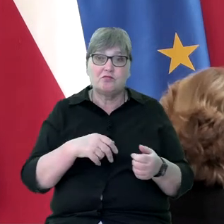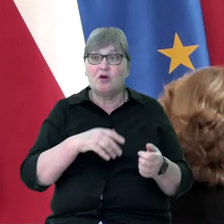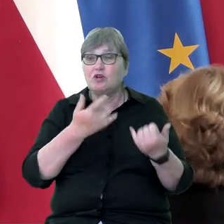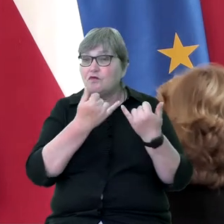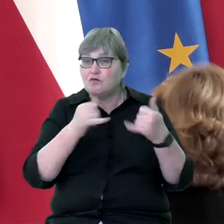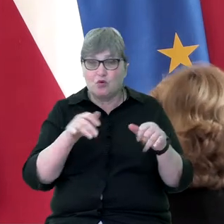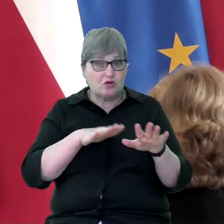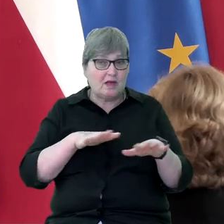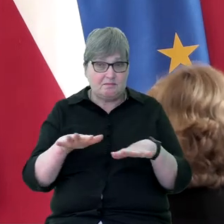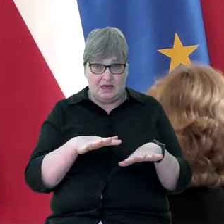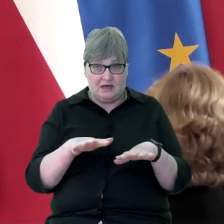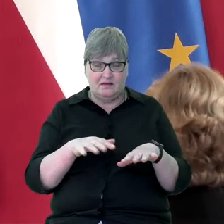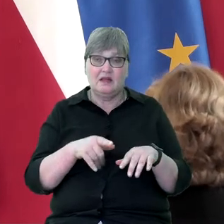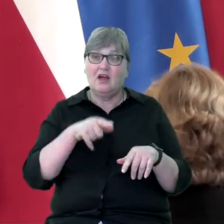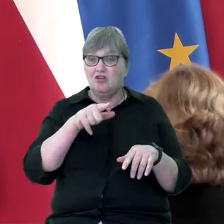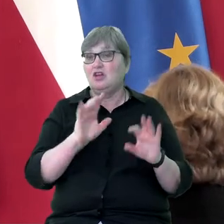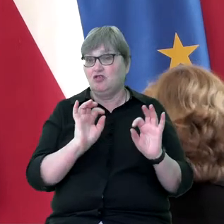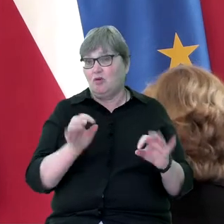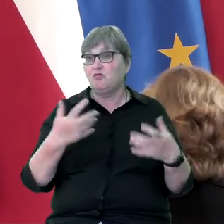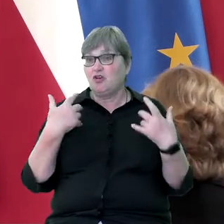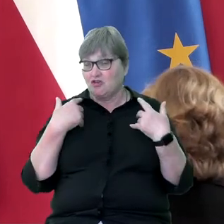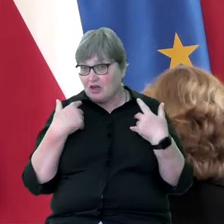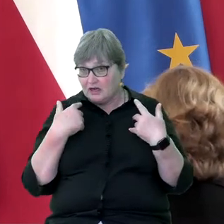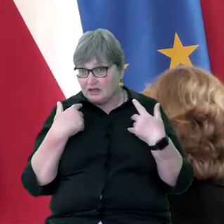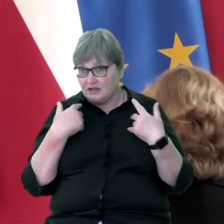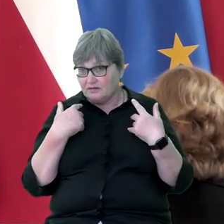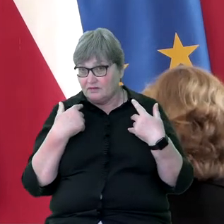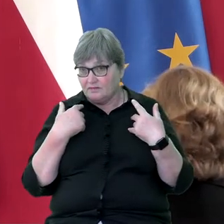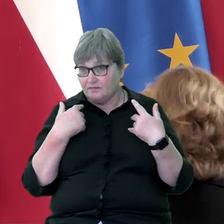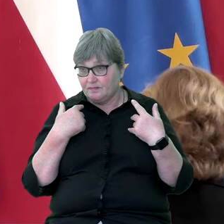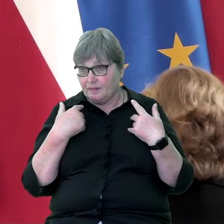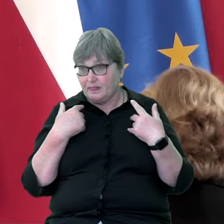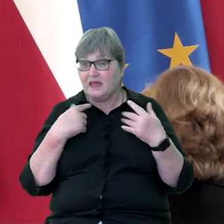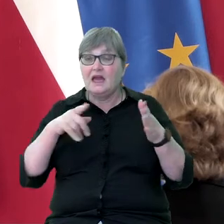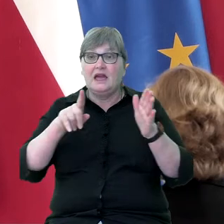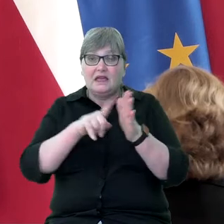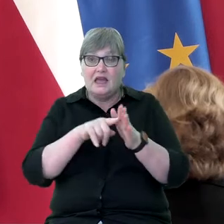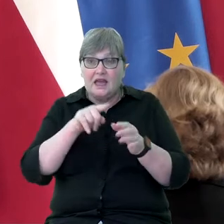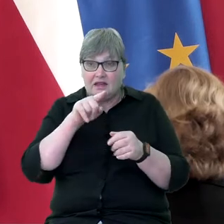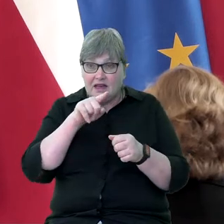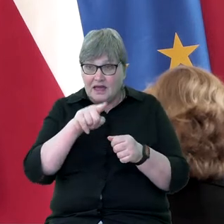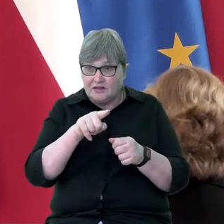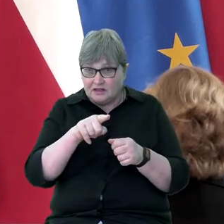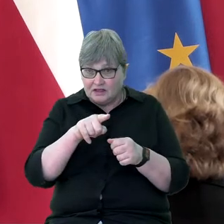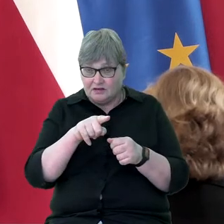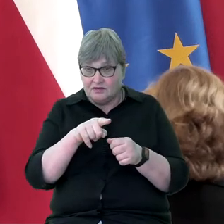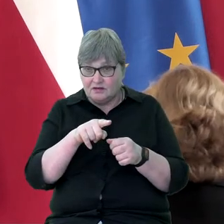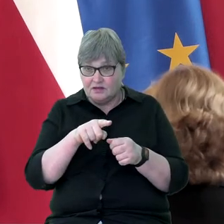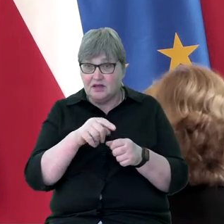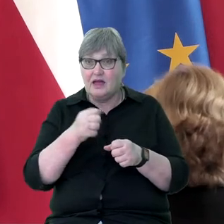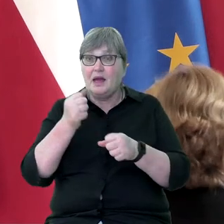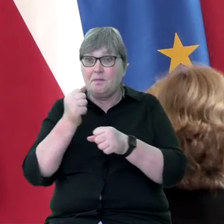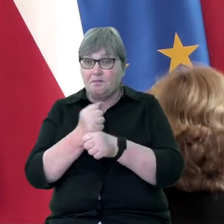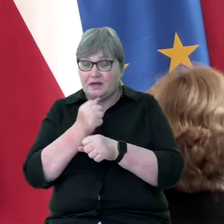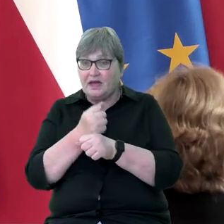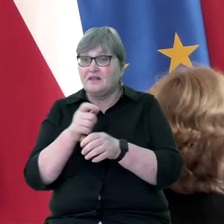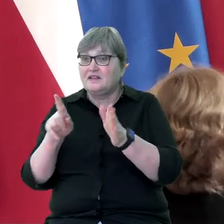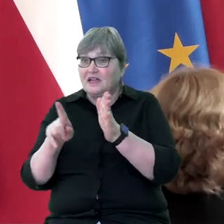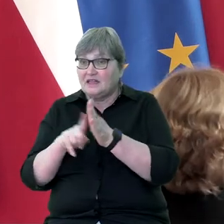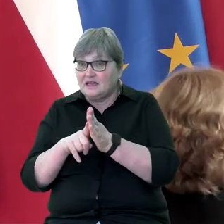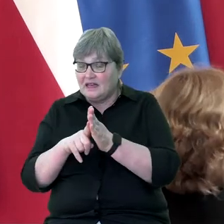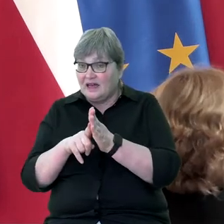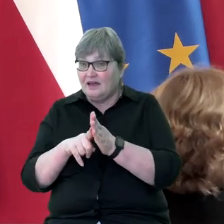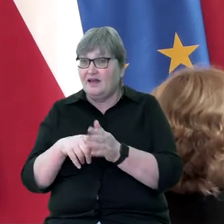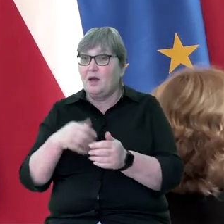po prostu żyło im się dobrze. Więc jakby dla nich wejście w strukturę państwa podziemnego i